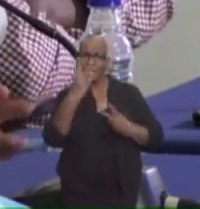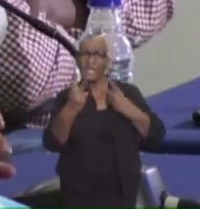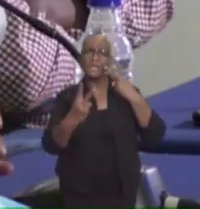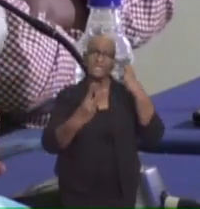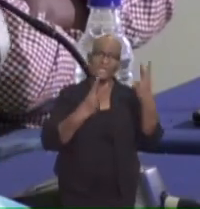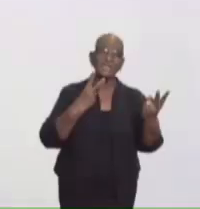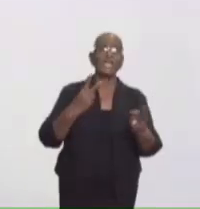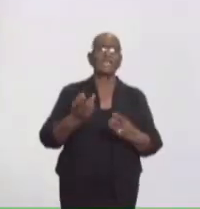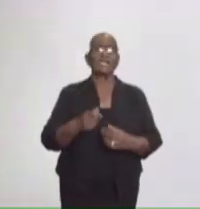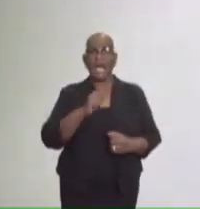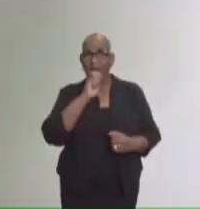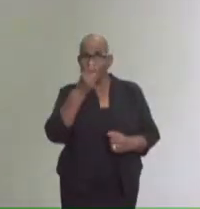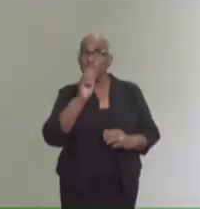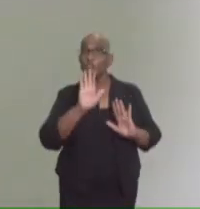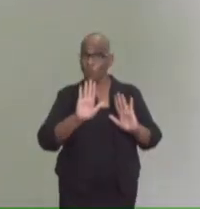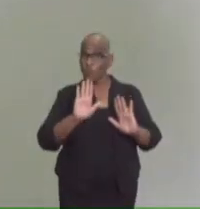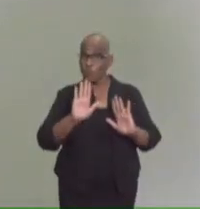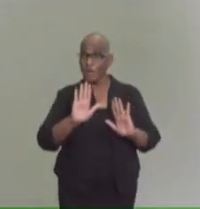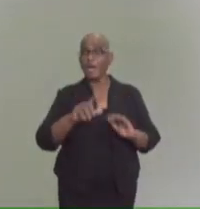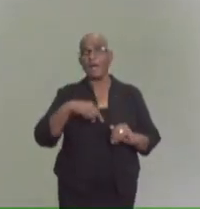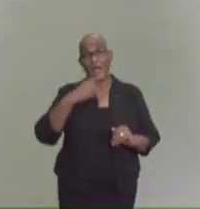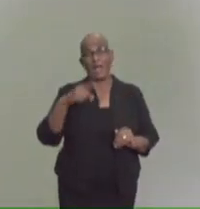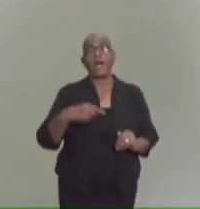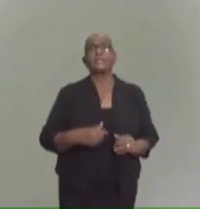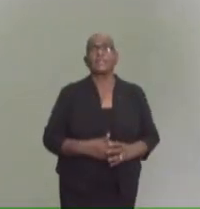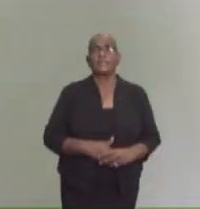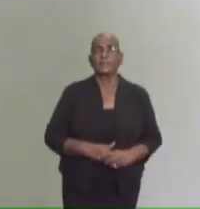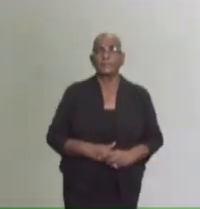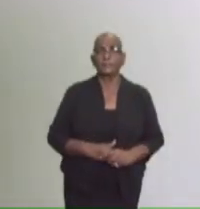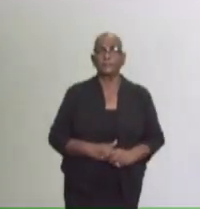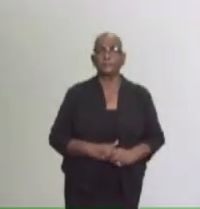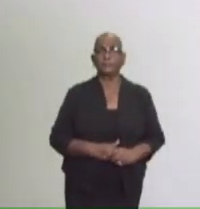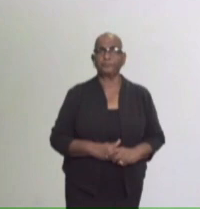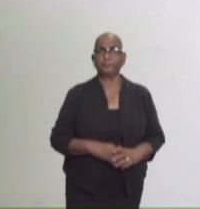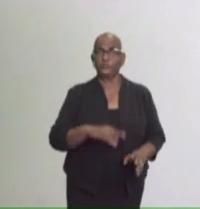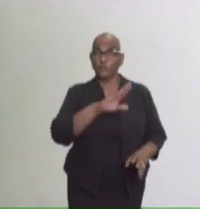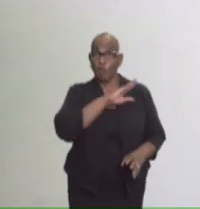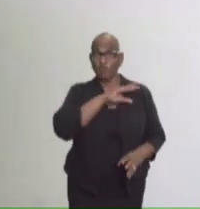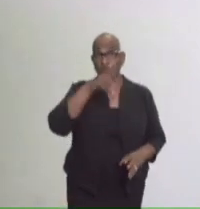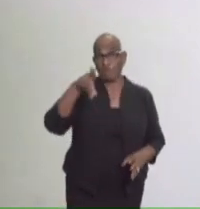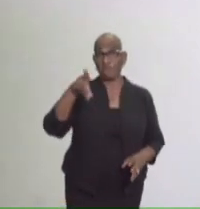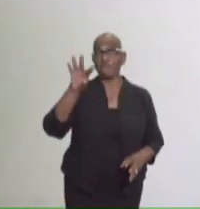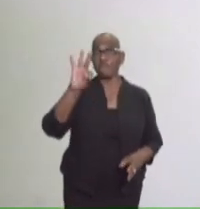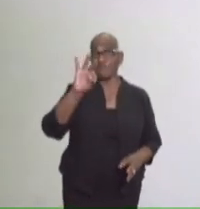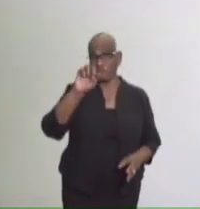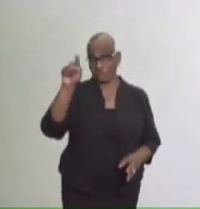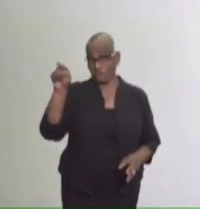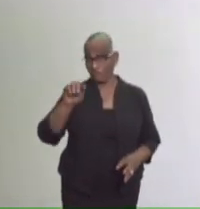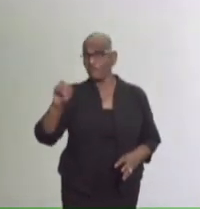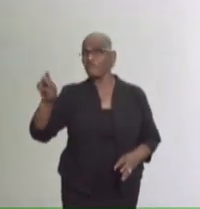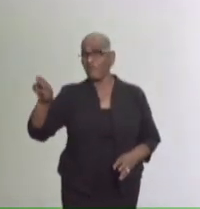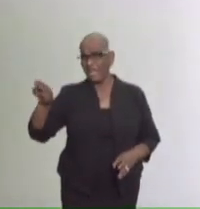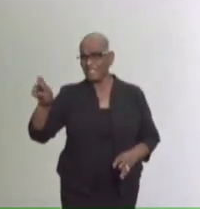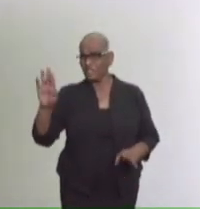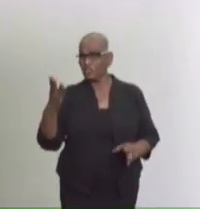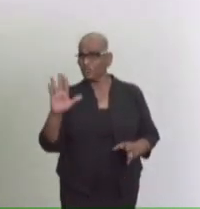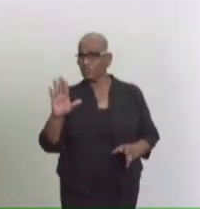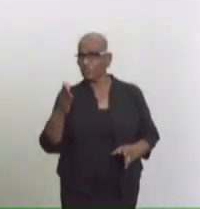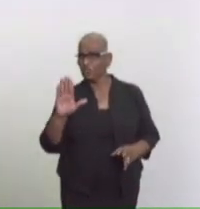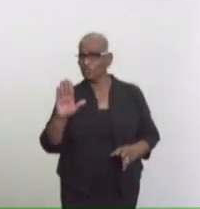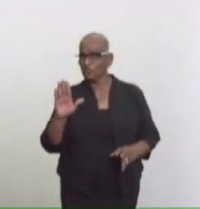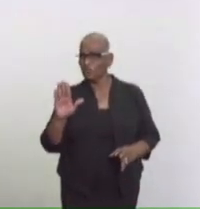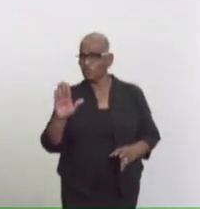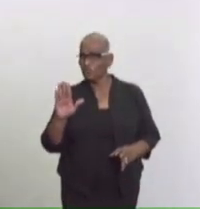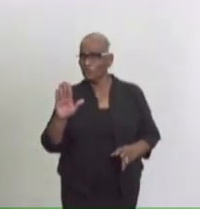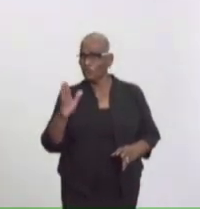die gaan nog komen. We zien bijvoorbeeld ook van Pfizer dat het na een bepaalde tijd, dat